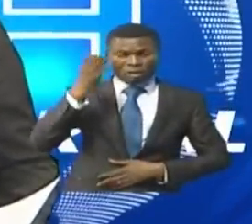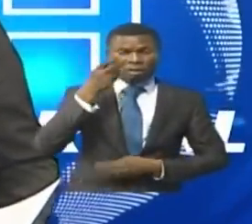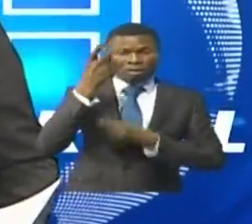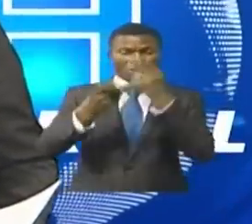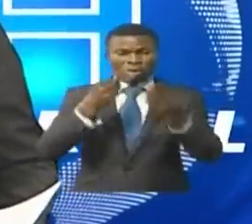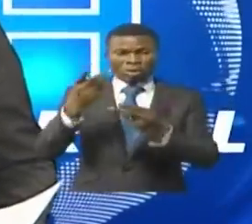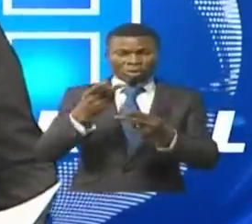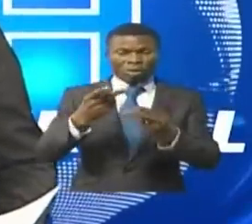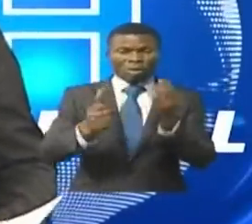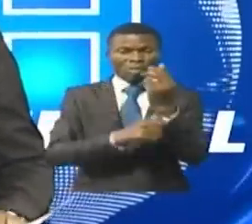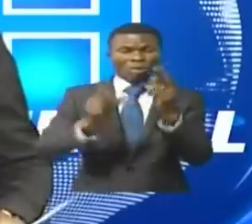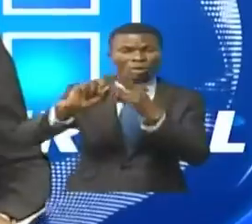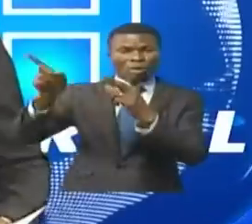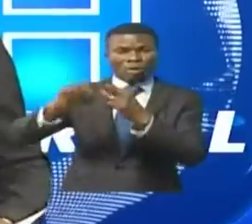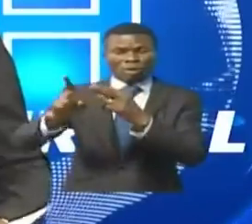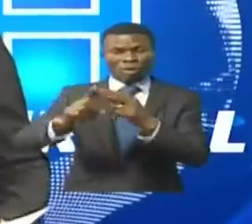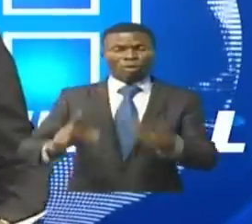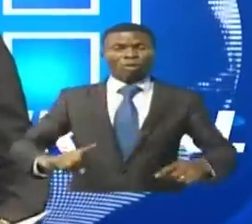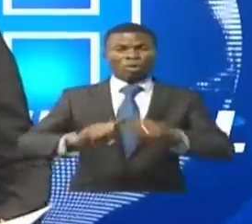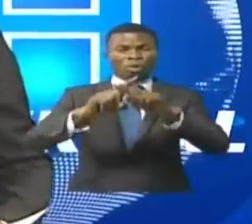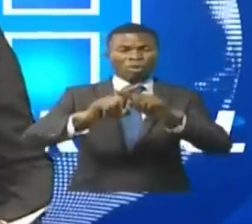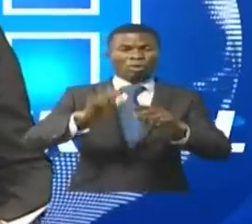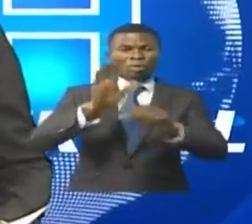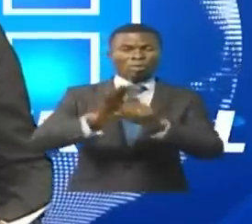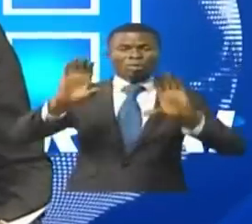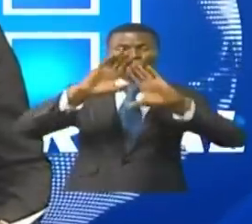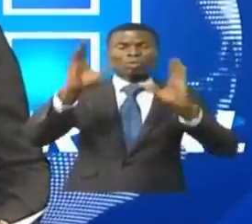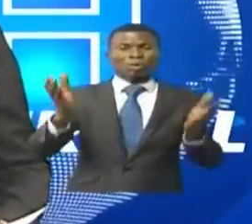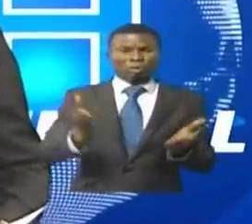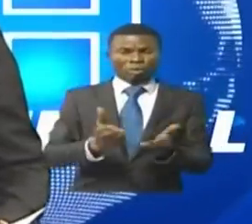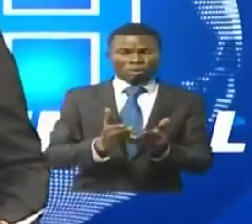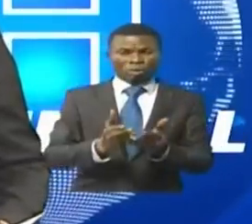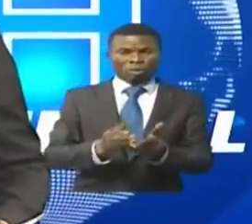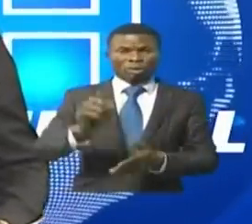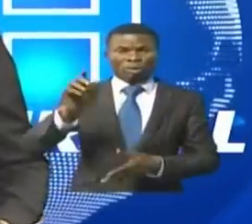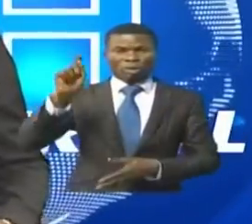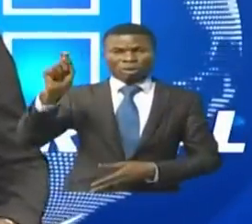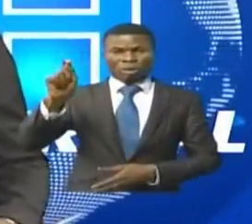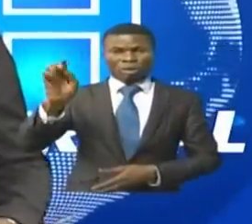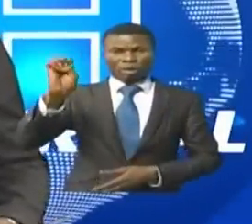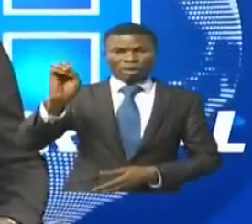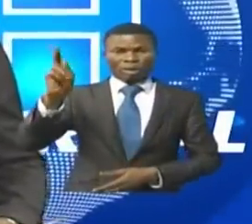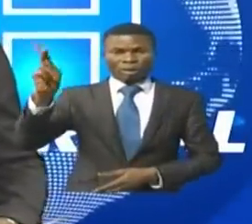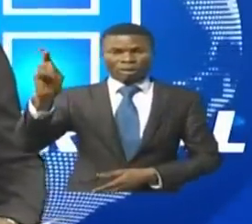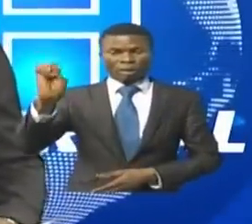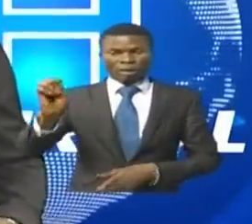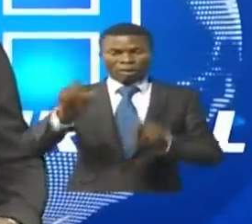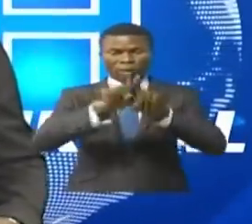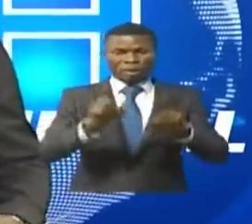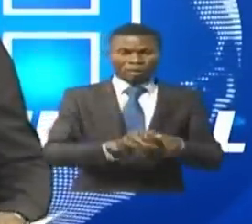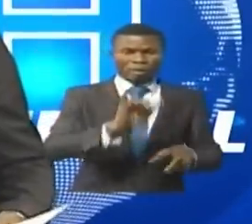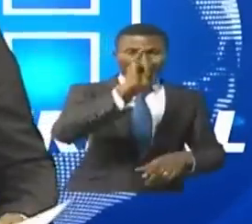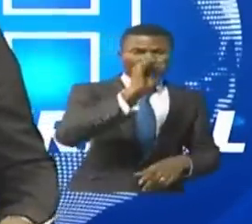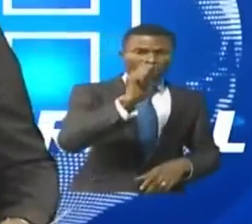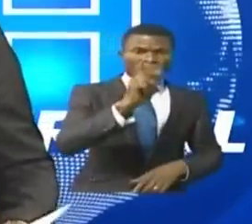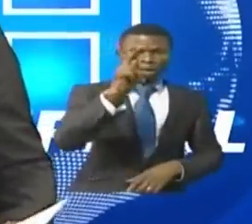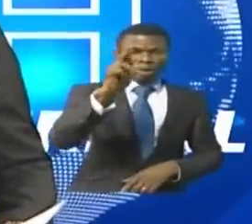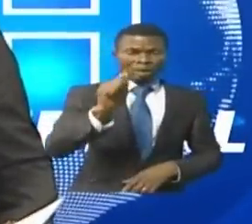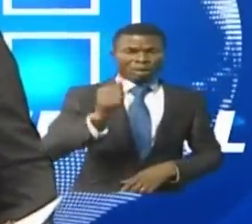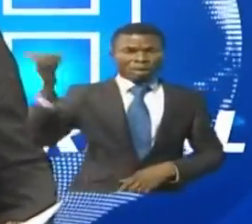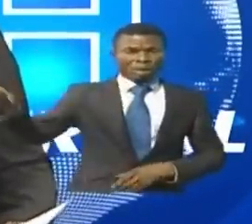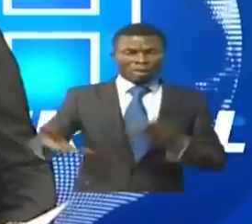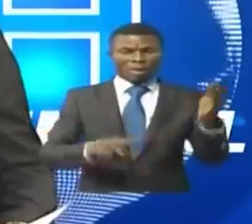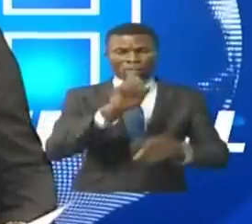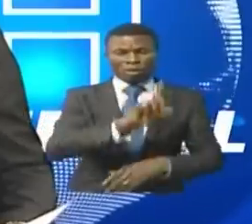aux déplacés du conflit intercommunautaire Tekeyaka, avant de recevoir tour à tour les membres de la